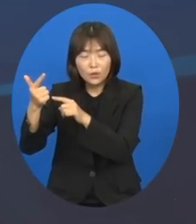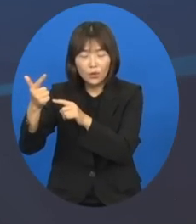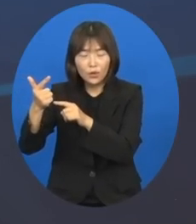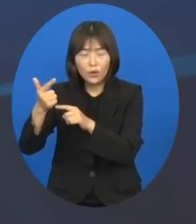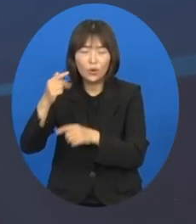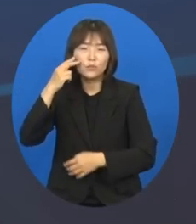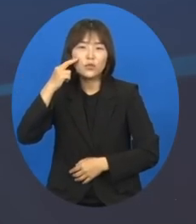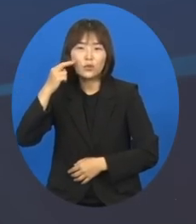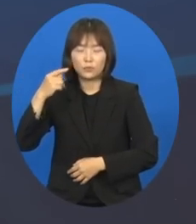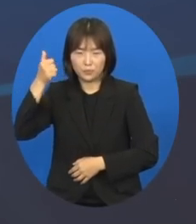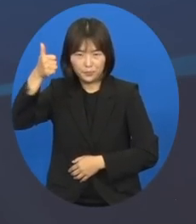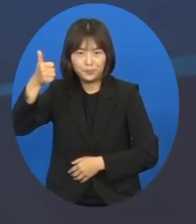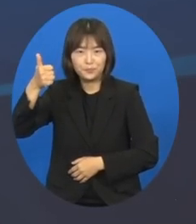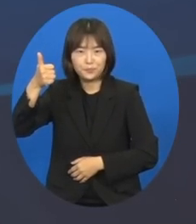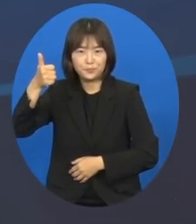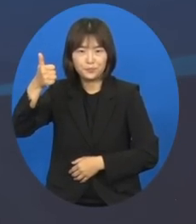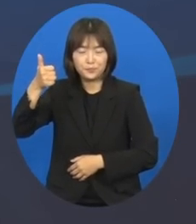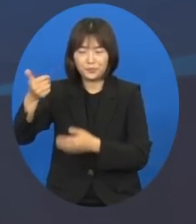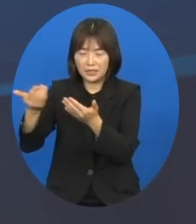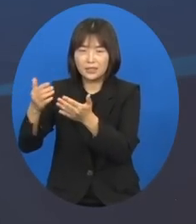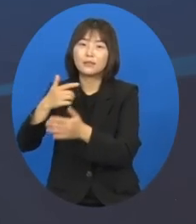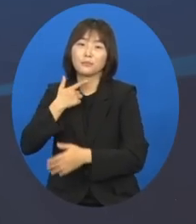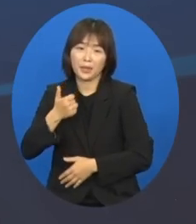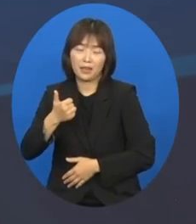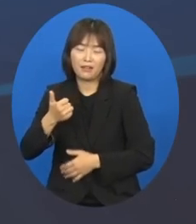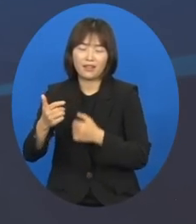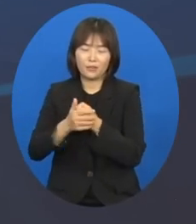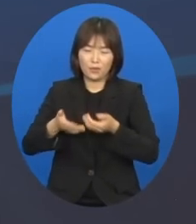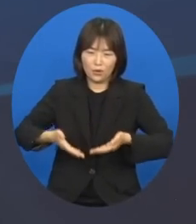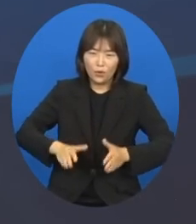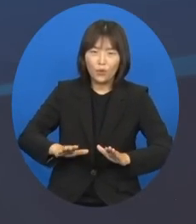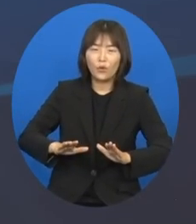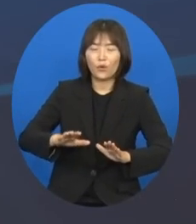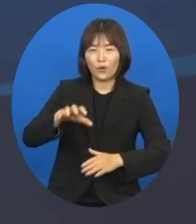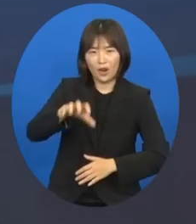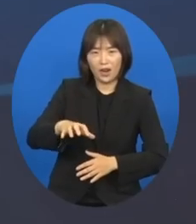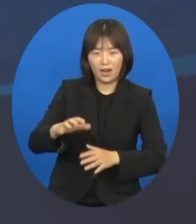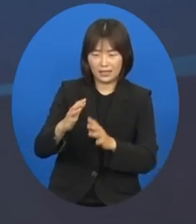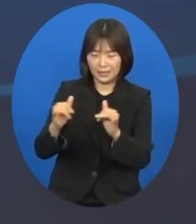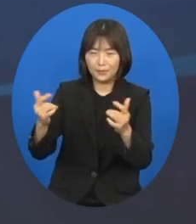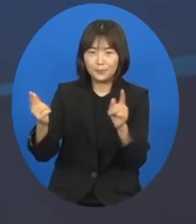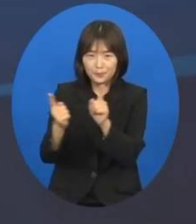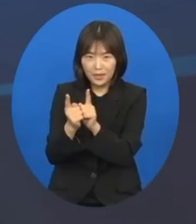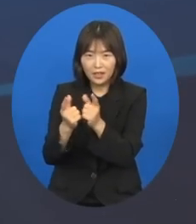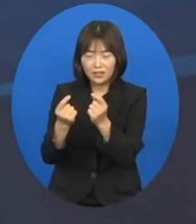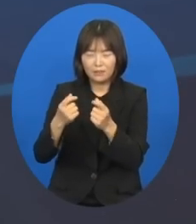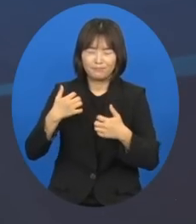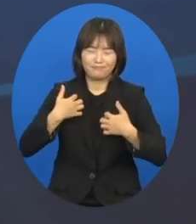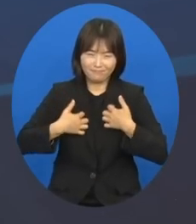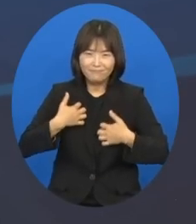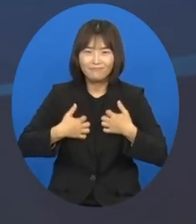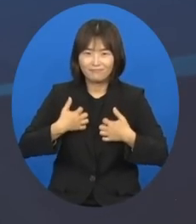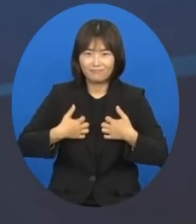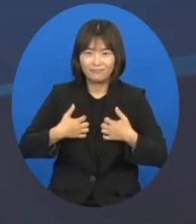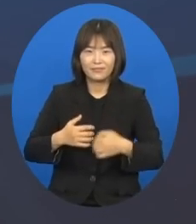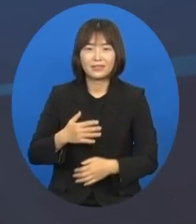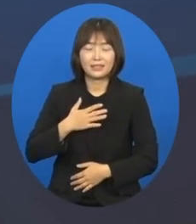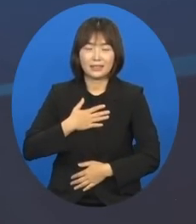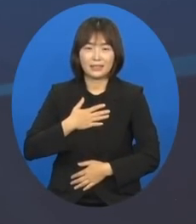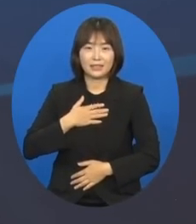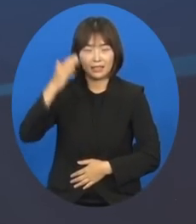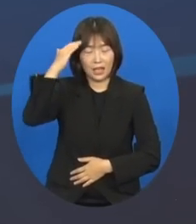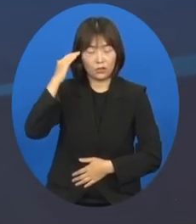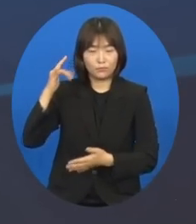잘 알다 보니까 마치 고향 사람 만난 것처럼 얼마나 그렇게 반갑고 제가 이제 온지가 4년